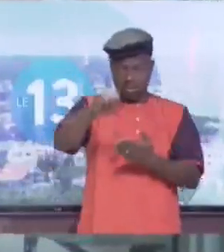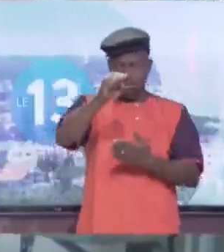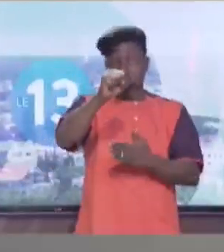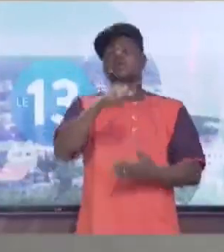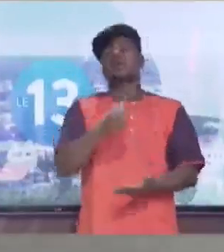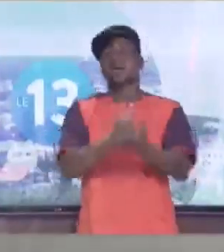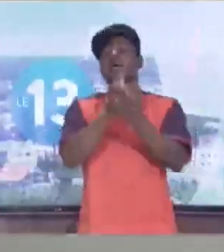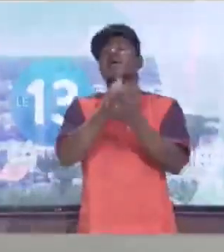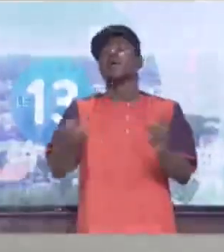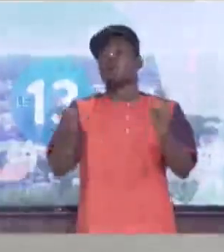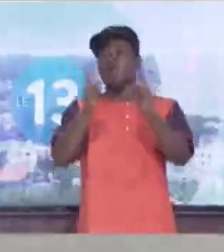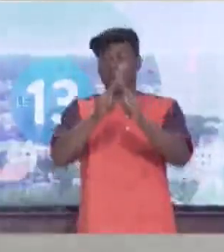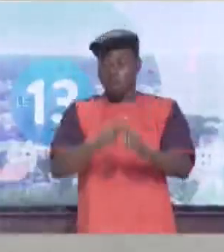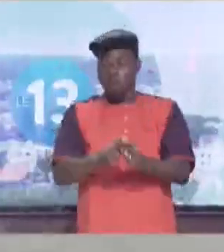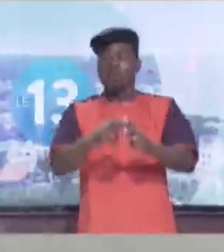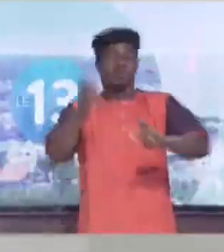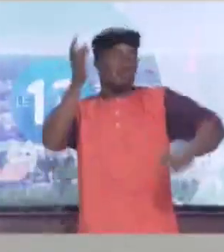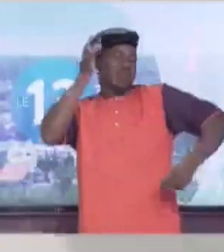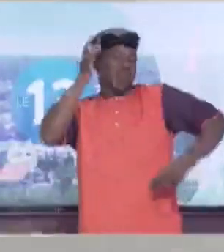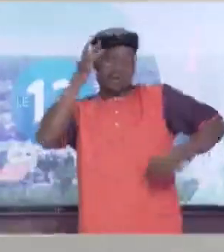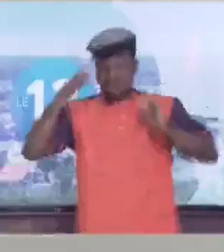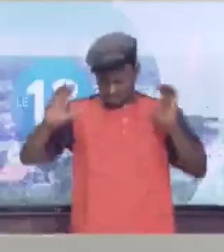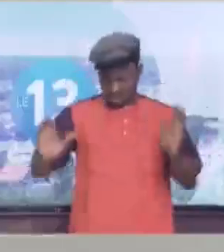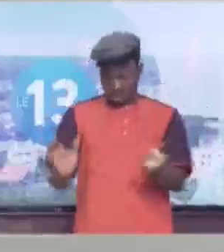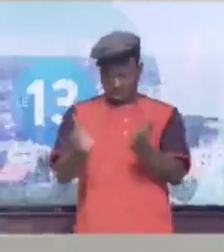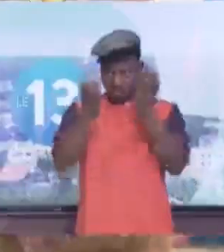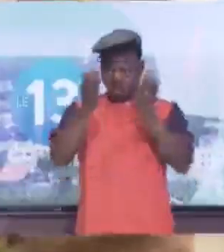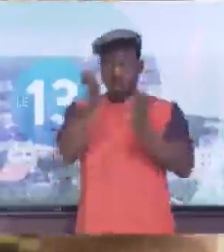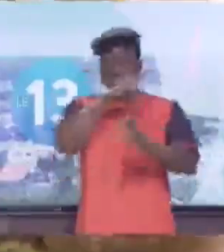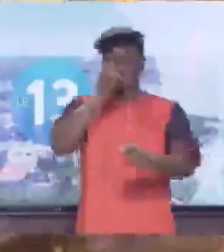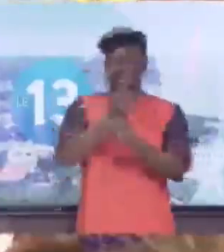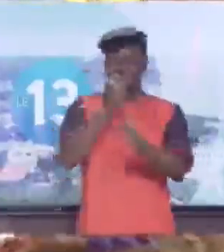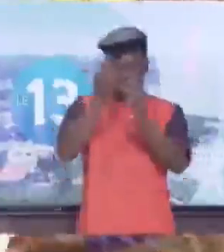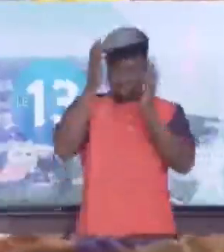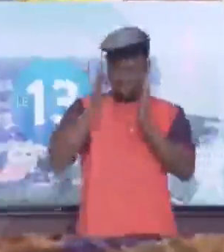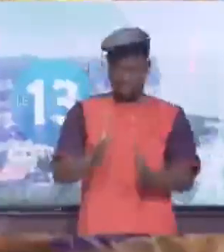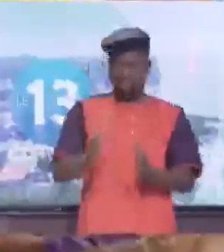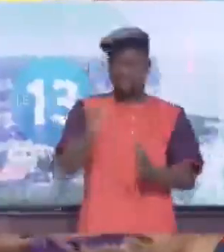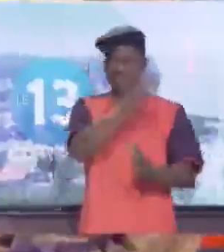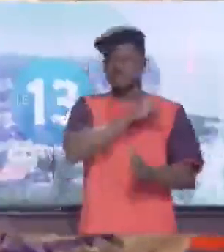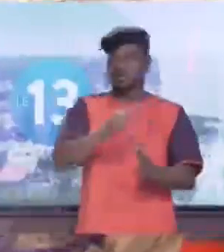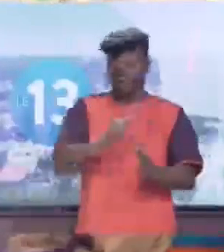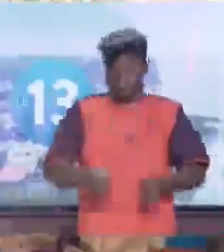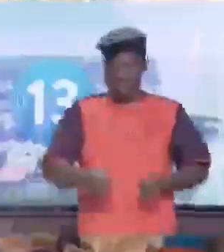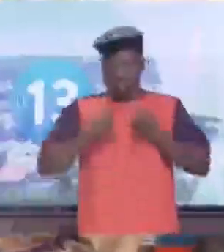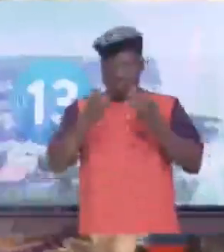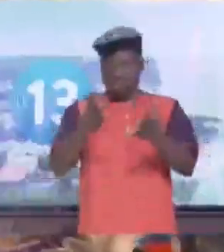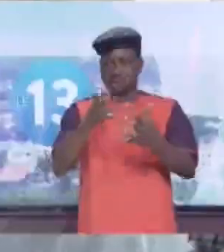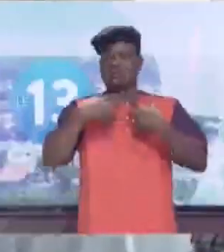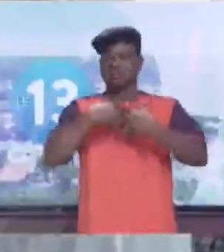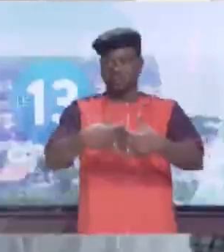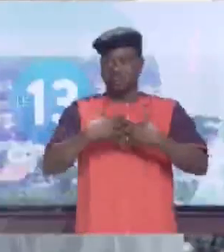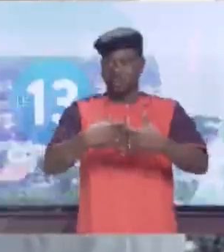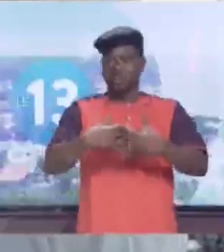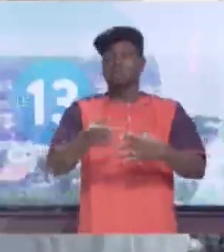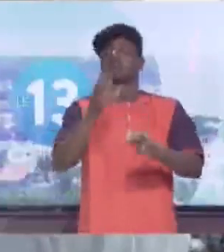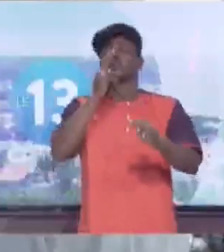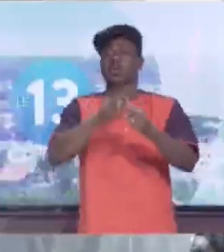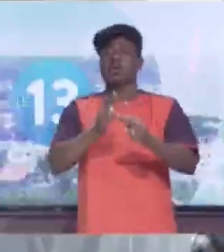sa compassion aux malades, encourager le personnel de l'hôpital et remettre officiellement ces machines